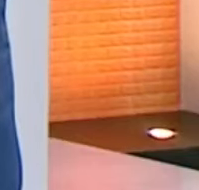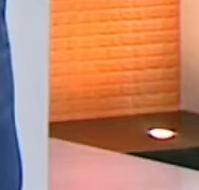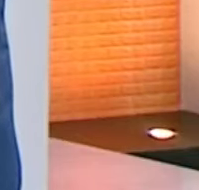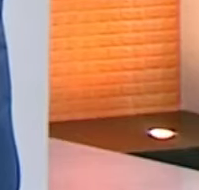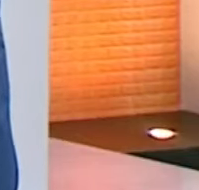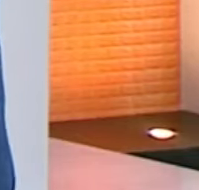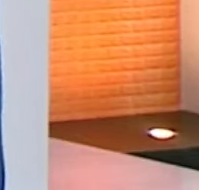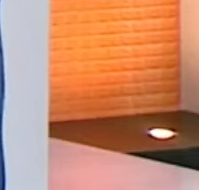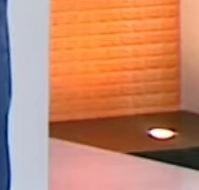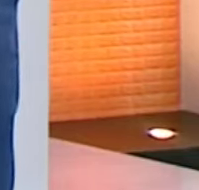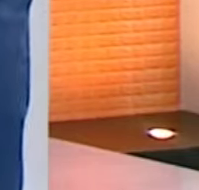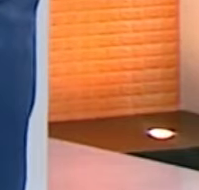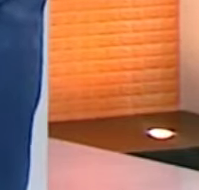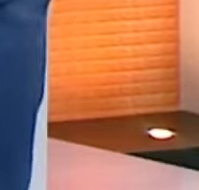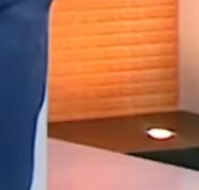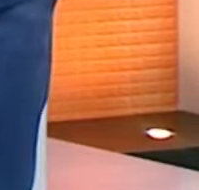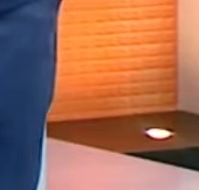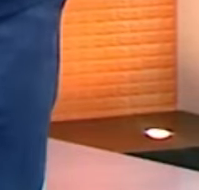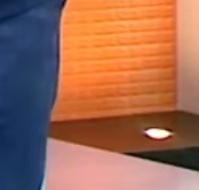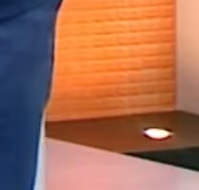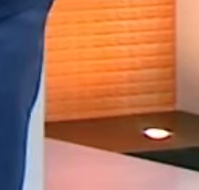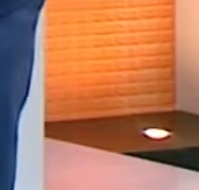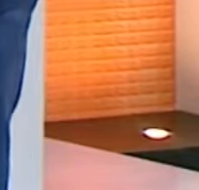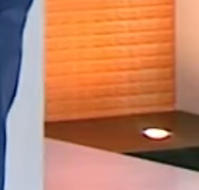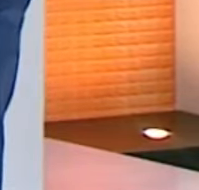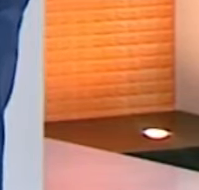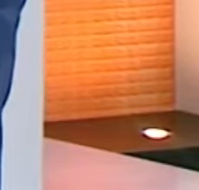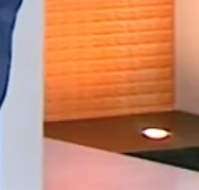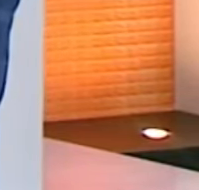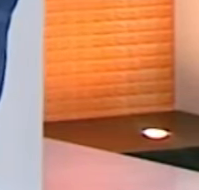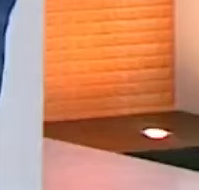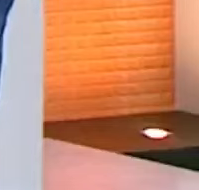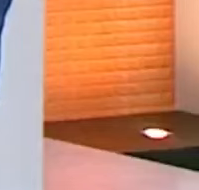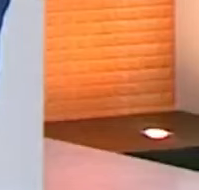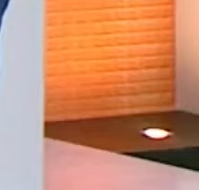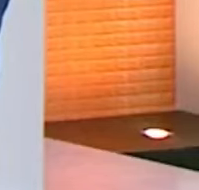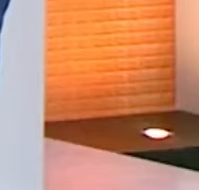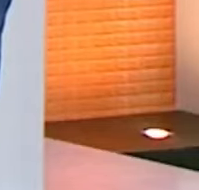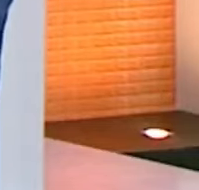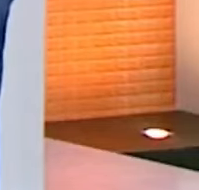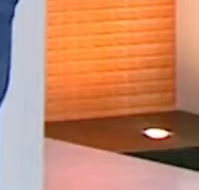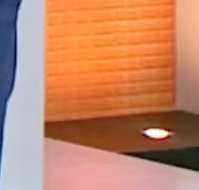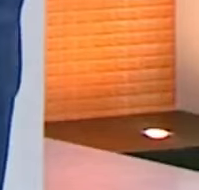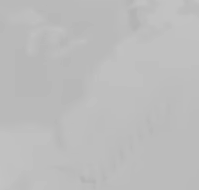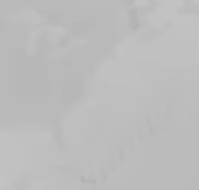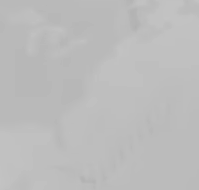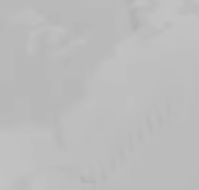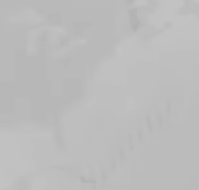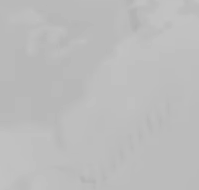GMA Pinoy TV at sa www.gmanews.tv.